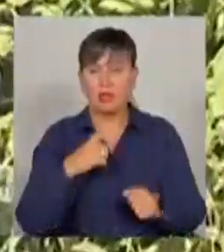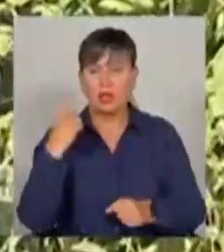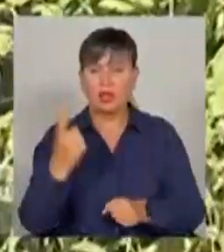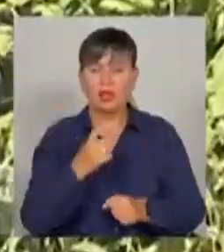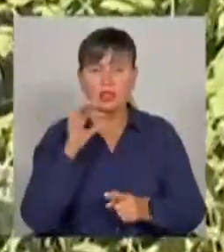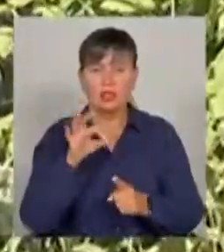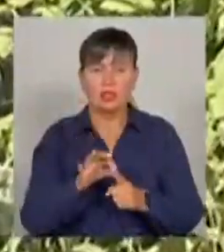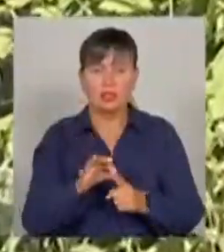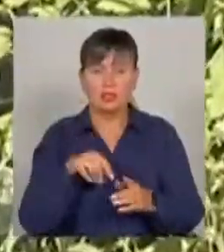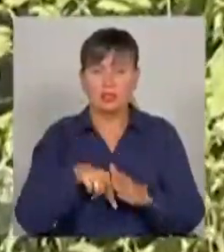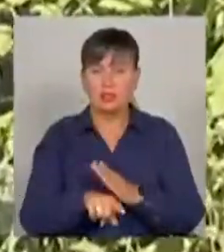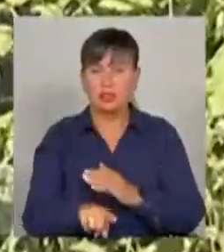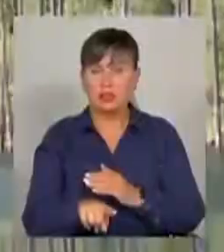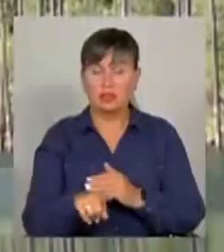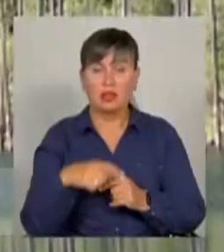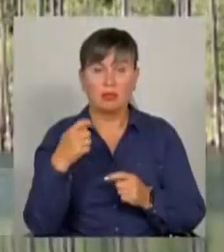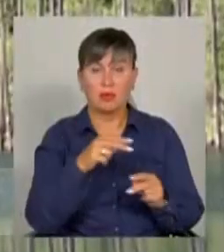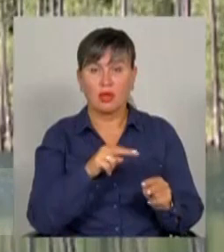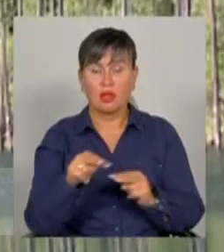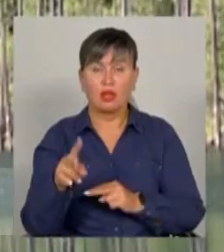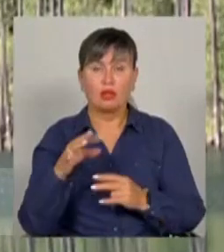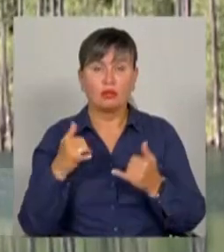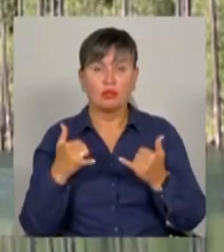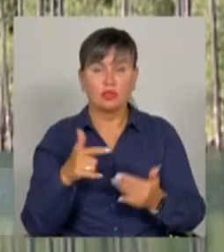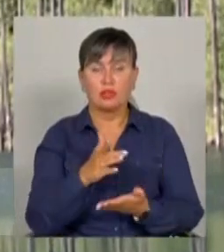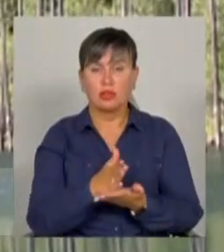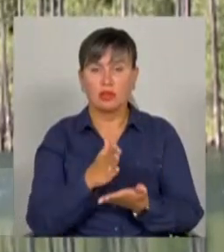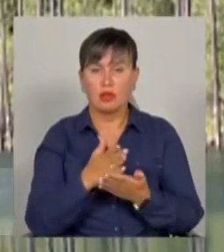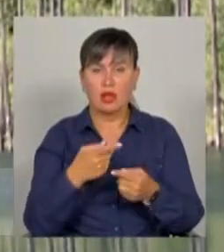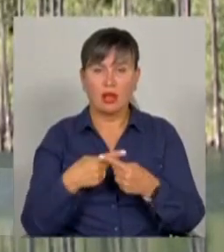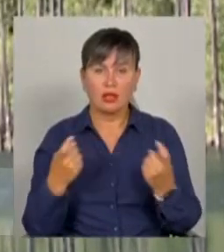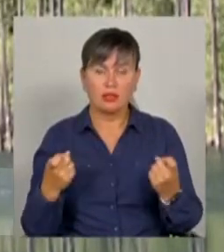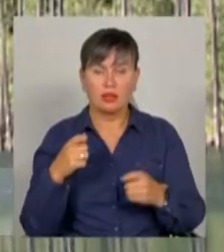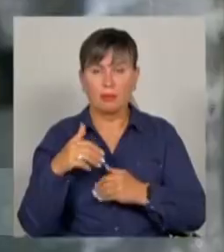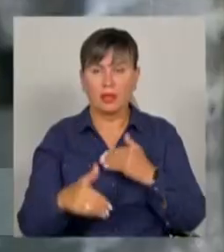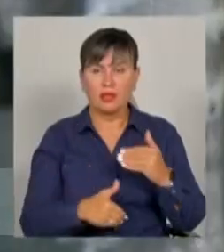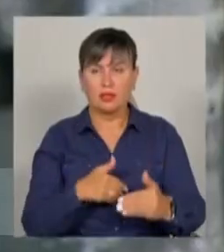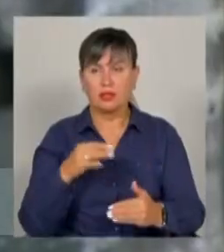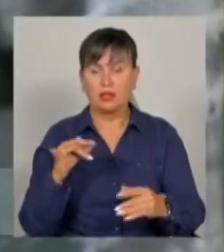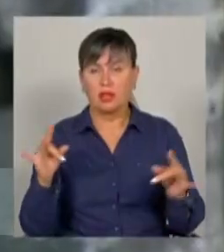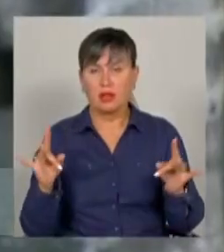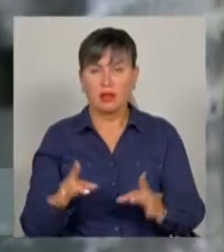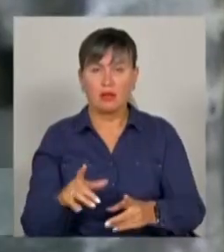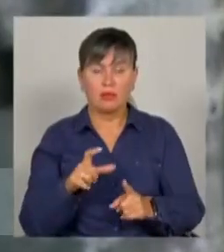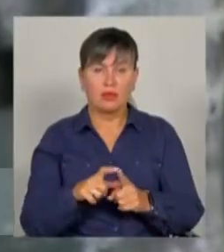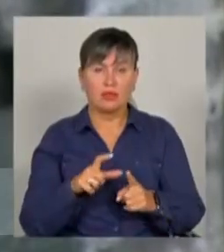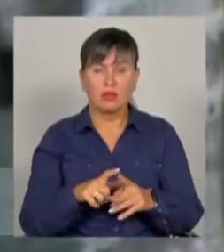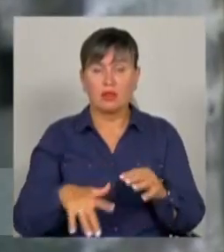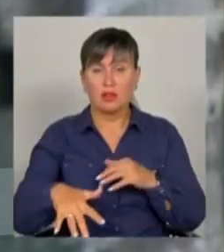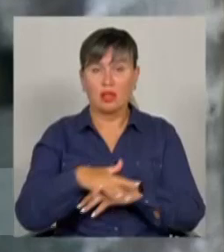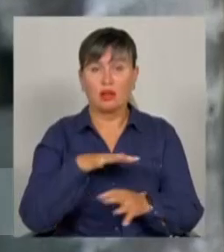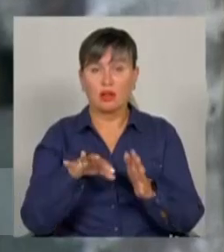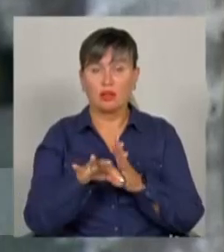сельскохозяйственные цели – сенокосы и пастбища. Однако сейчас там находятся гостиницы, бассейны и кафе. По словам народного